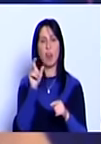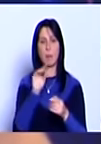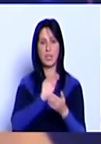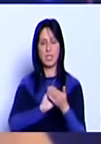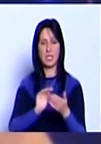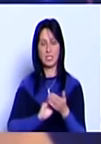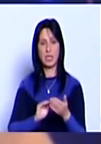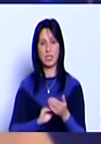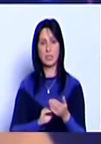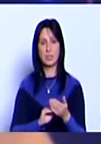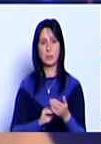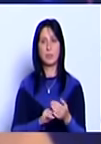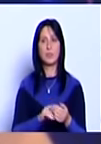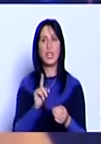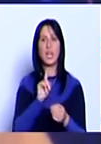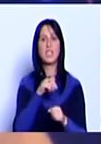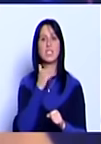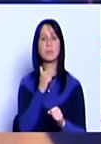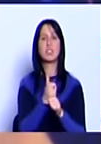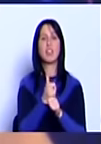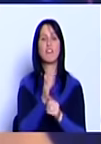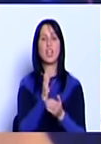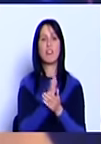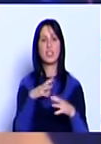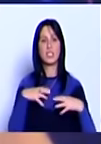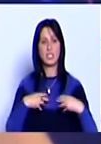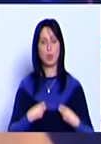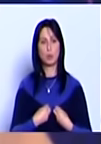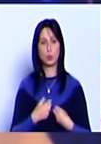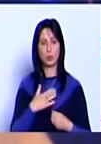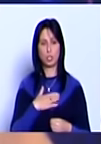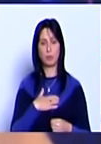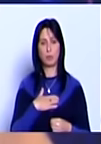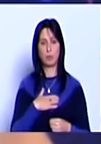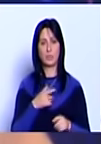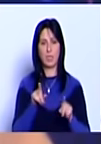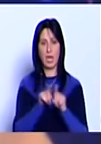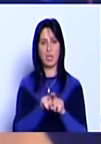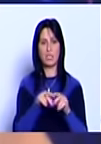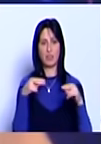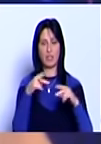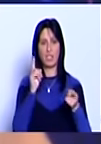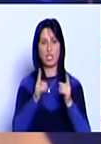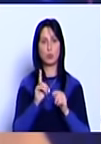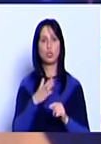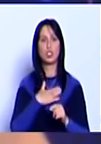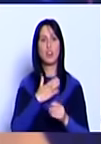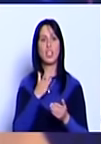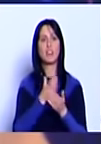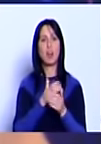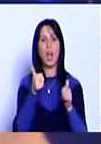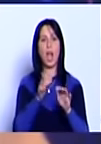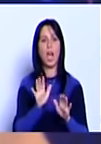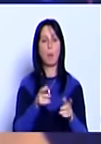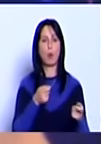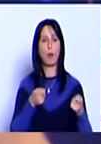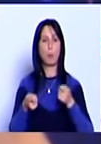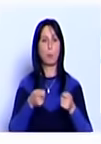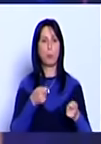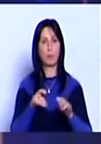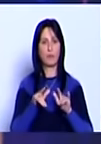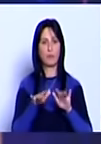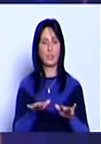დაწერეს და რაც მთავარი არის სამწუხაროდ ჩემთვის ასევე დასტურდება ის, რომ ჩვენ გვაქვს არაფორმალურ მართლობასთან